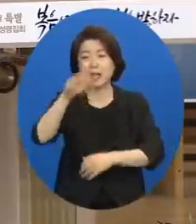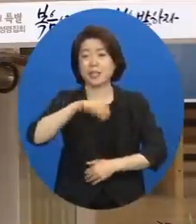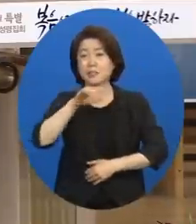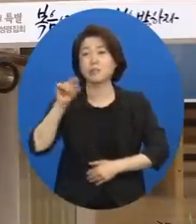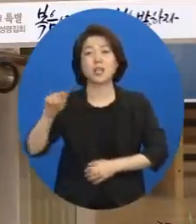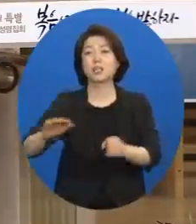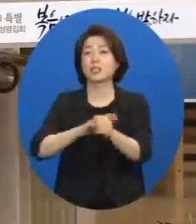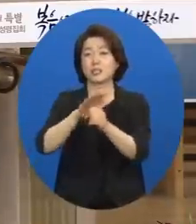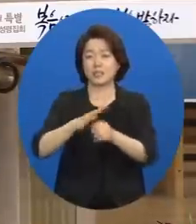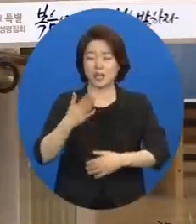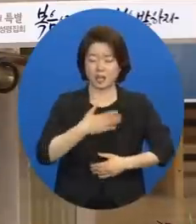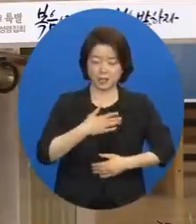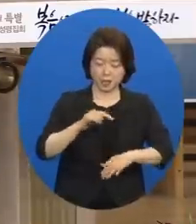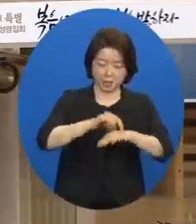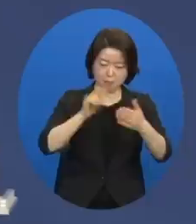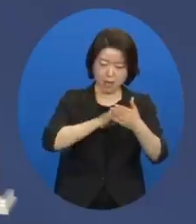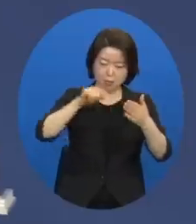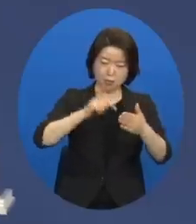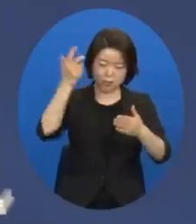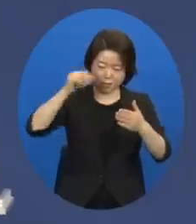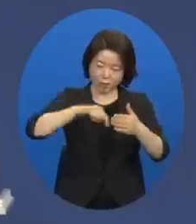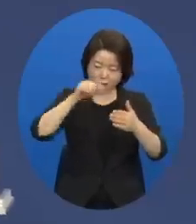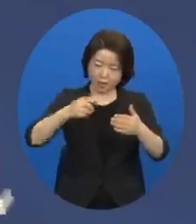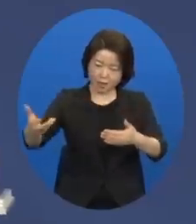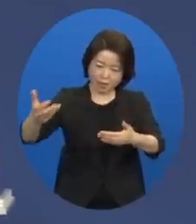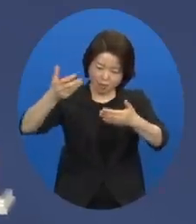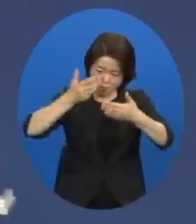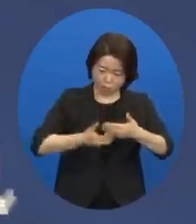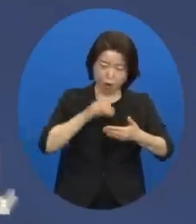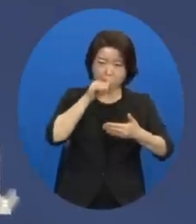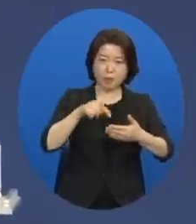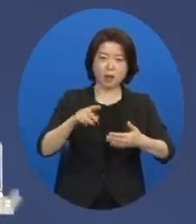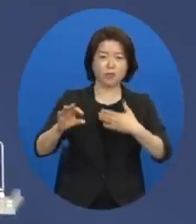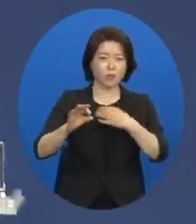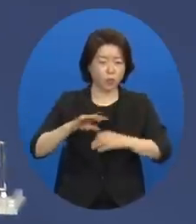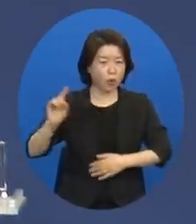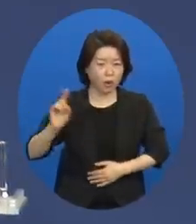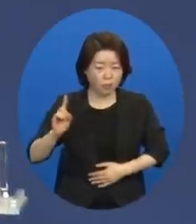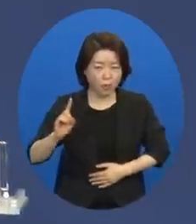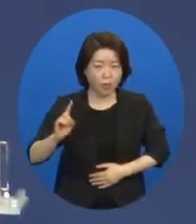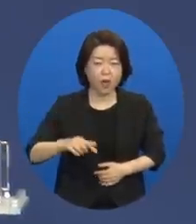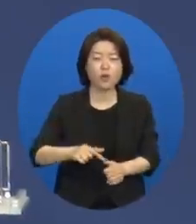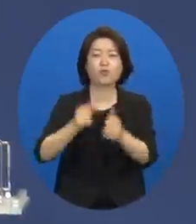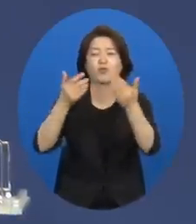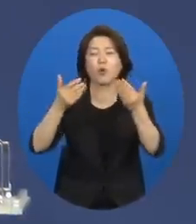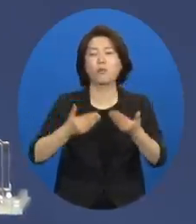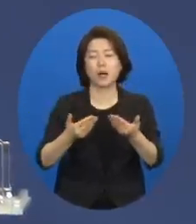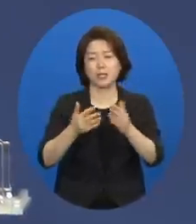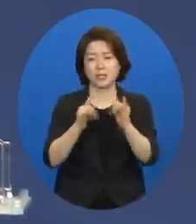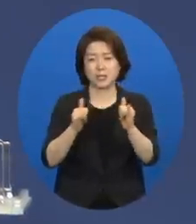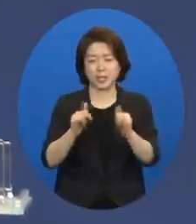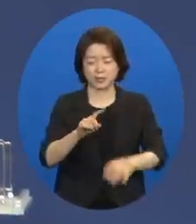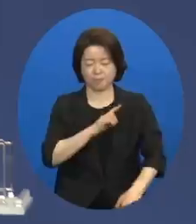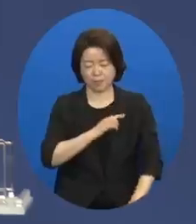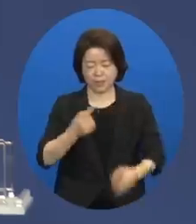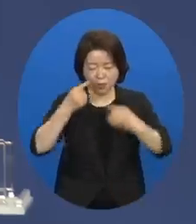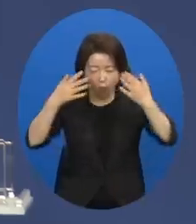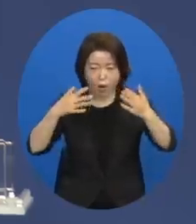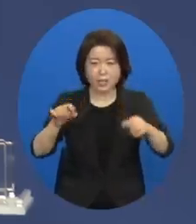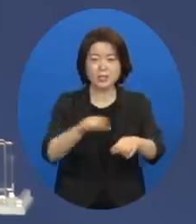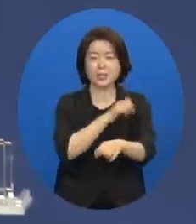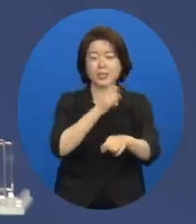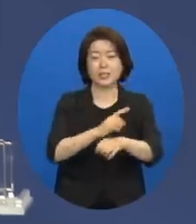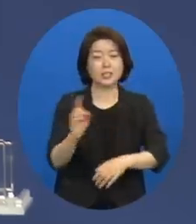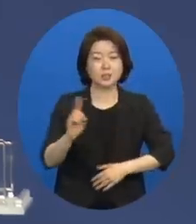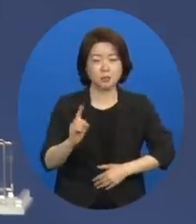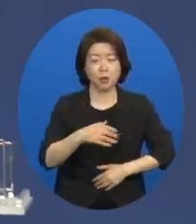사랑이 내 심령 안에 받아들여지면 그럼 놀랍게도 구원받은 사람의 가장 확실한 특징은 베드로전서